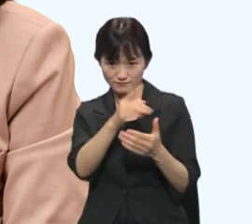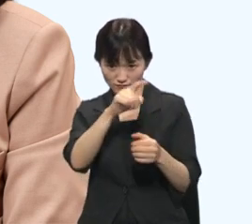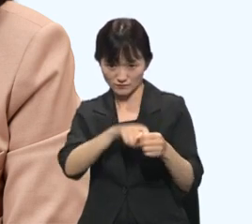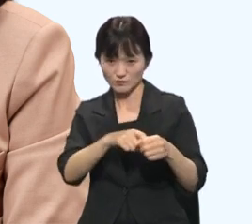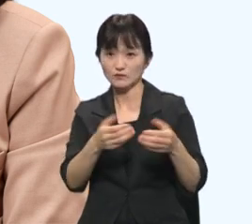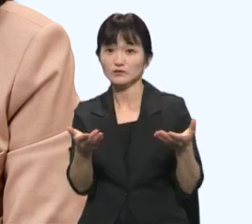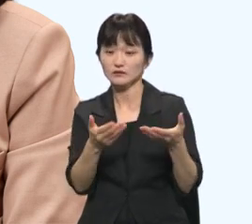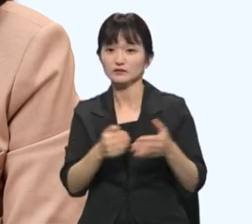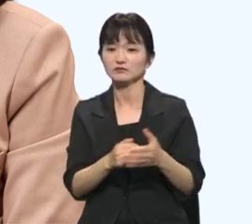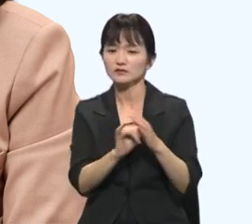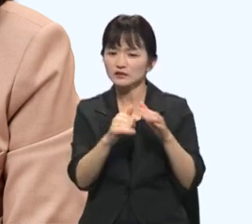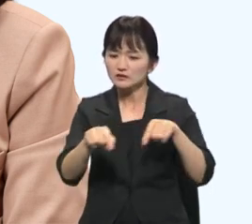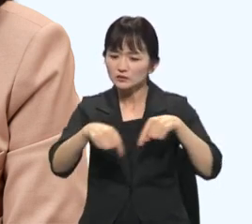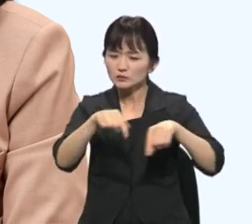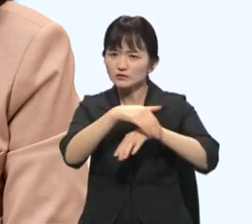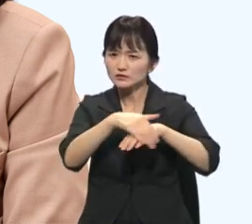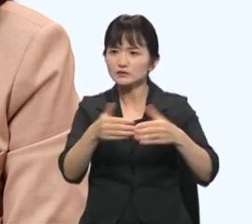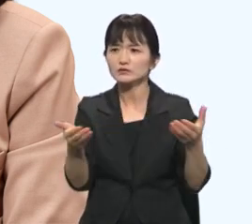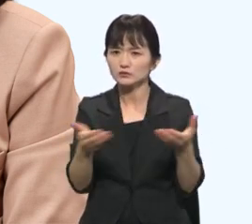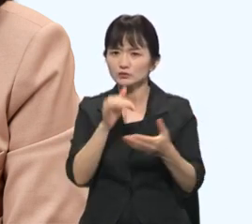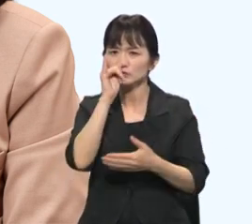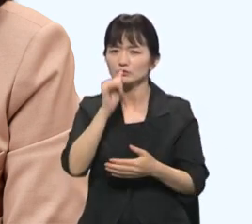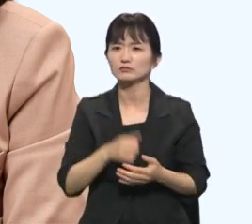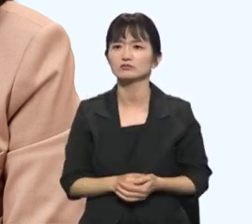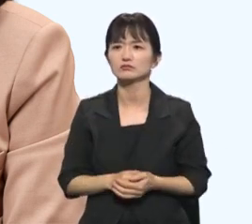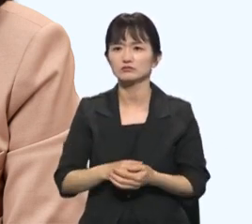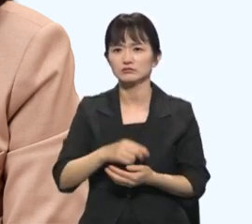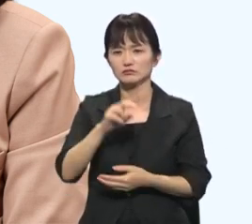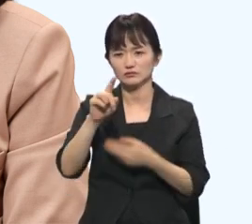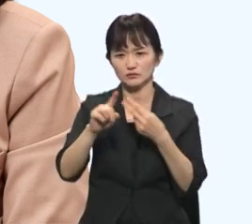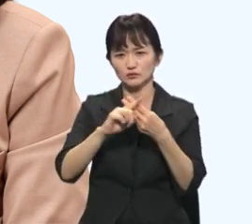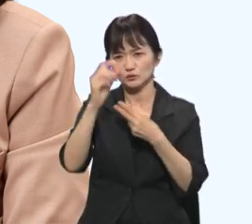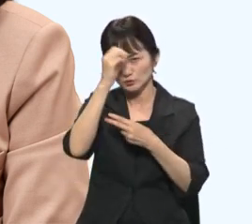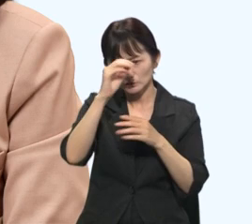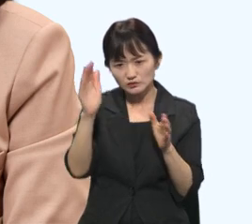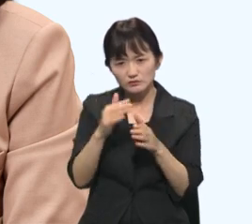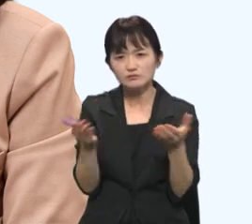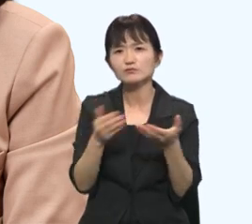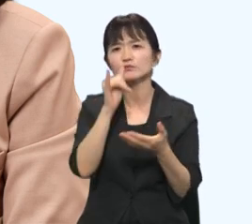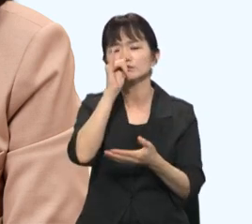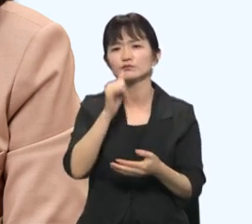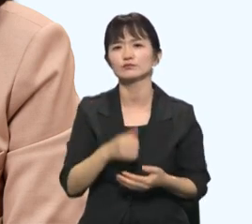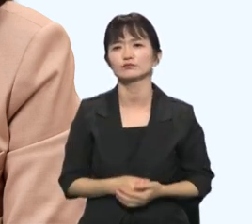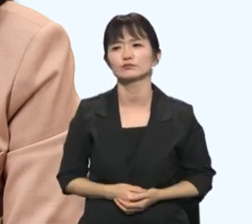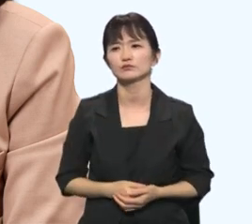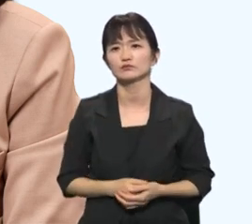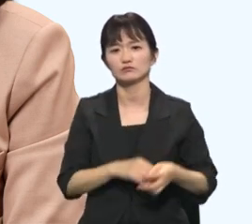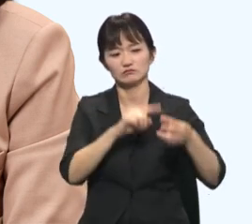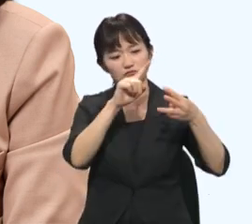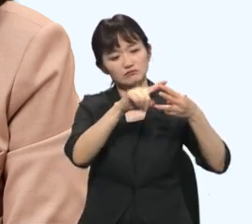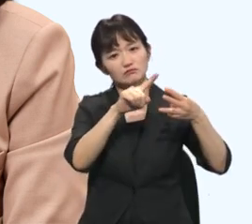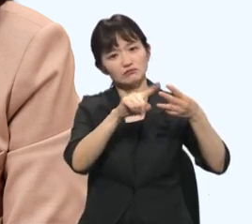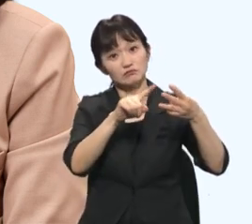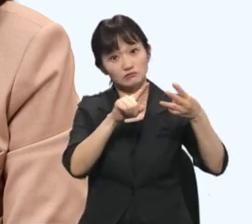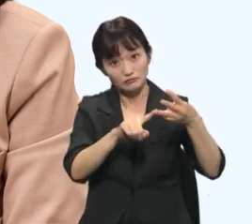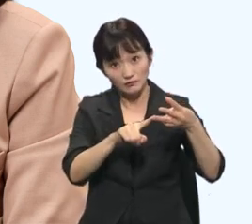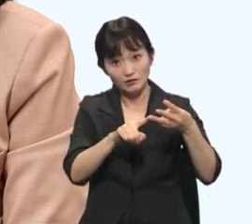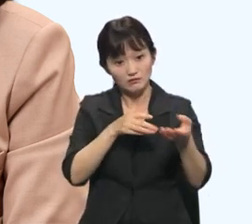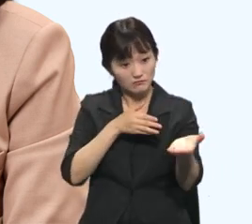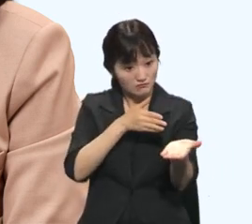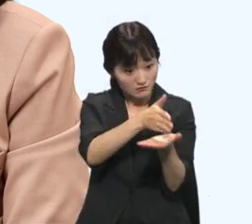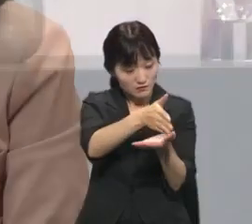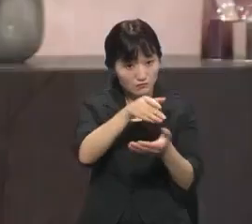가족 정책과 관련된 일도 좀 하고 있고요 청소년과 관련된 이야기 일도 좀 하고 있는데이 업무 간의 전문성이라든지